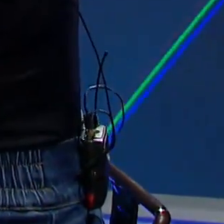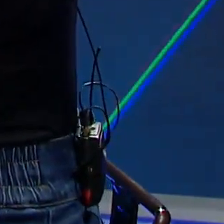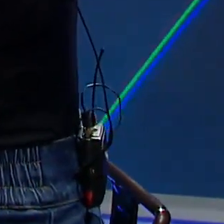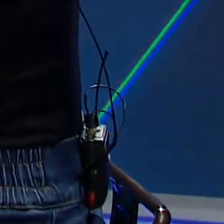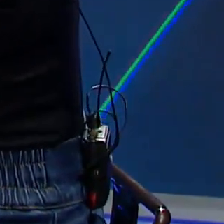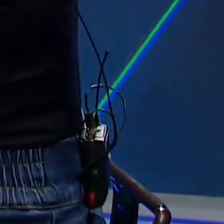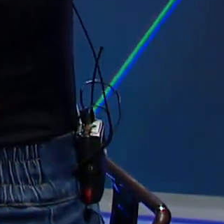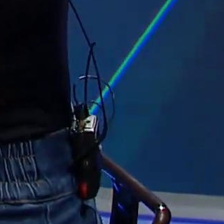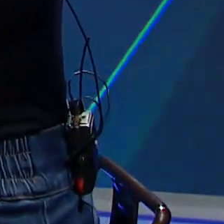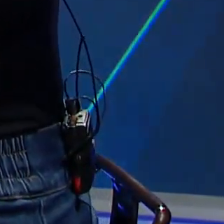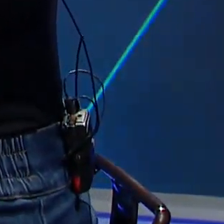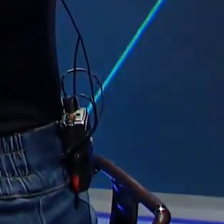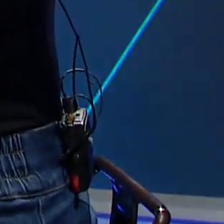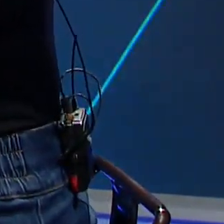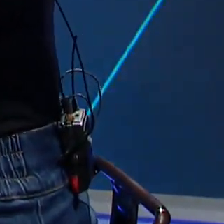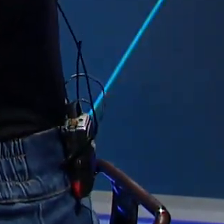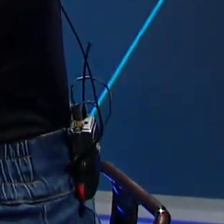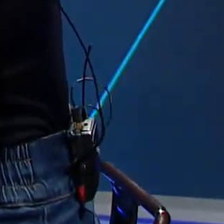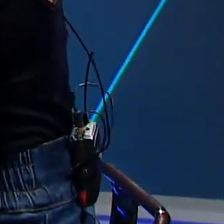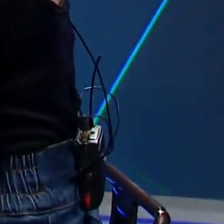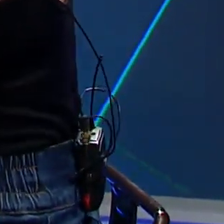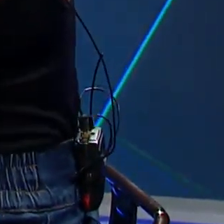te mettre entre les mains.